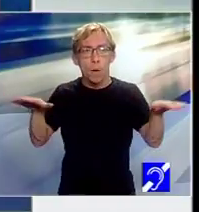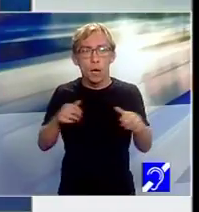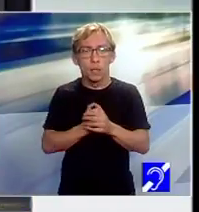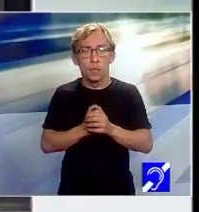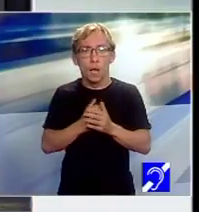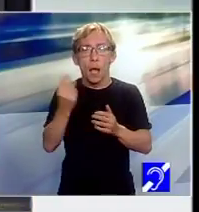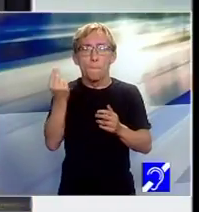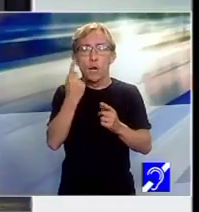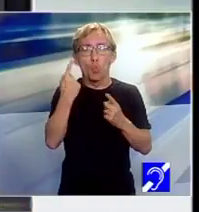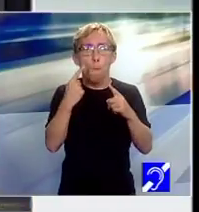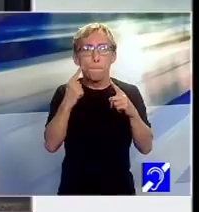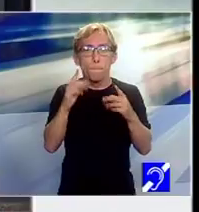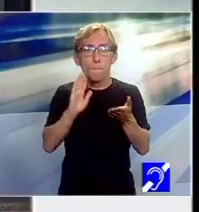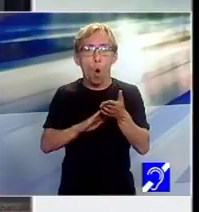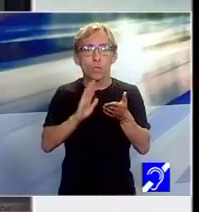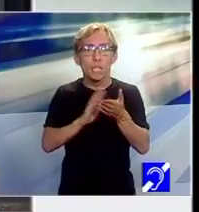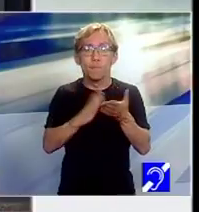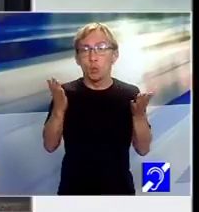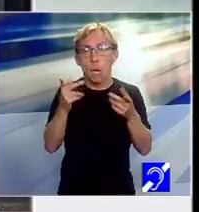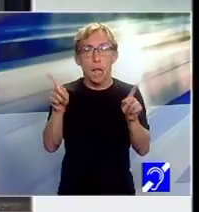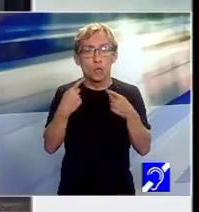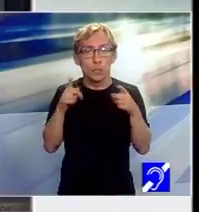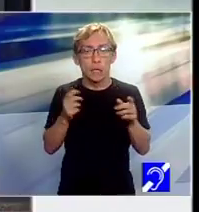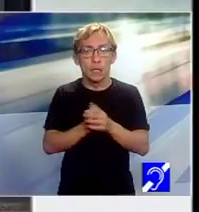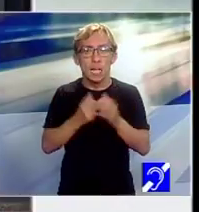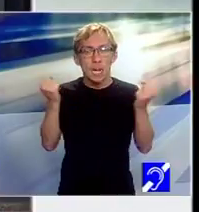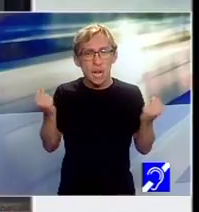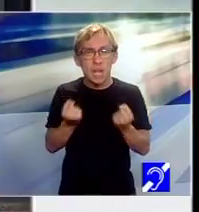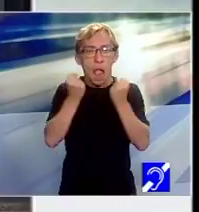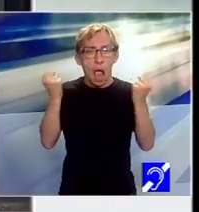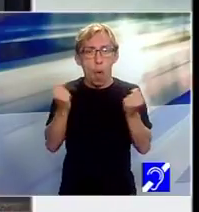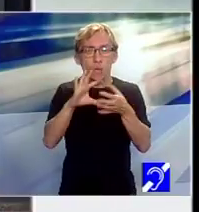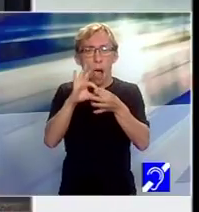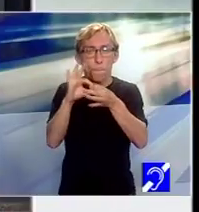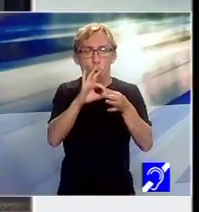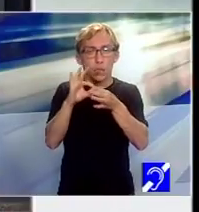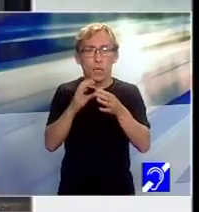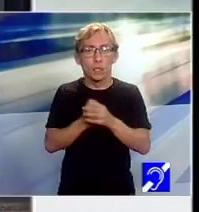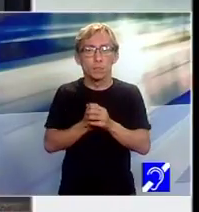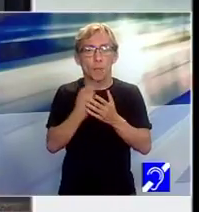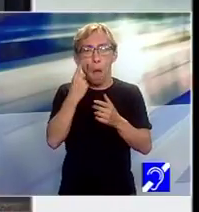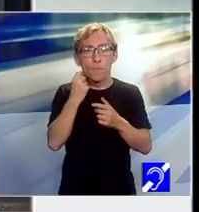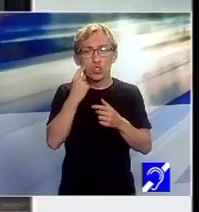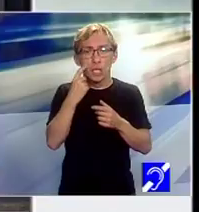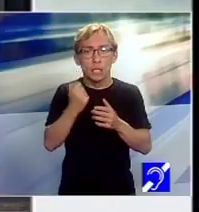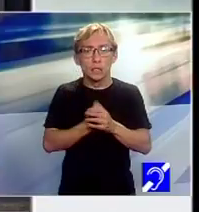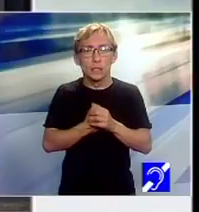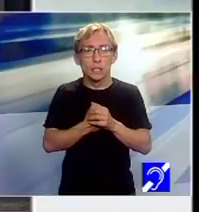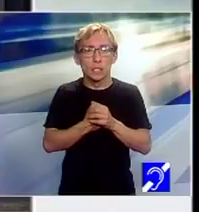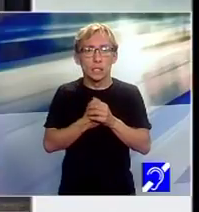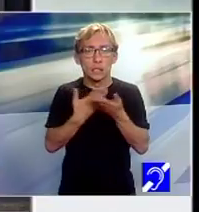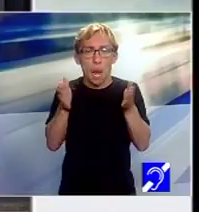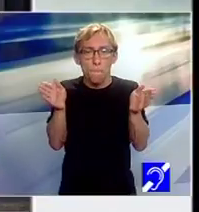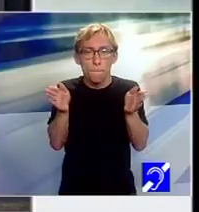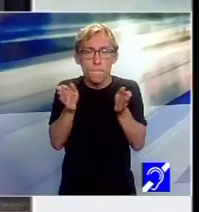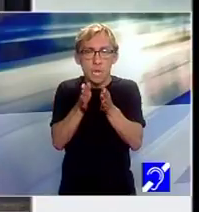un motiv pentru care nu le cântă toți. Fie că sunt greu de abordat. Da. Și atunci am încercat să mixez